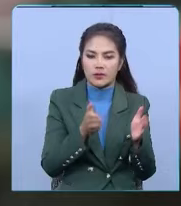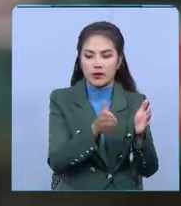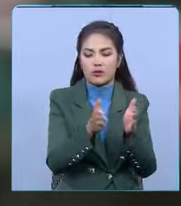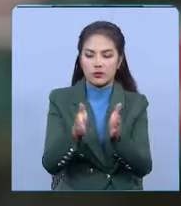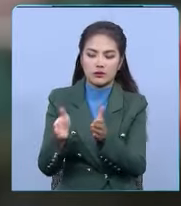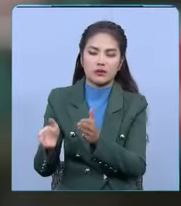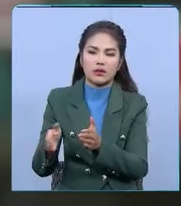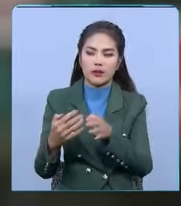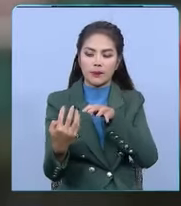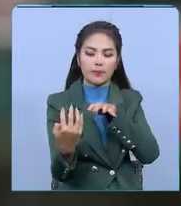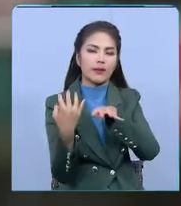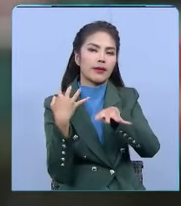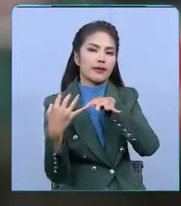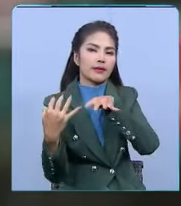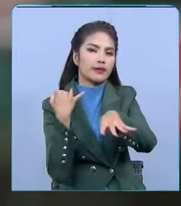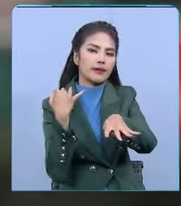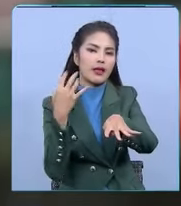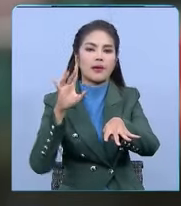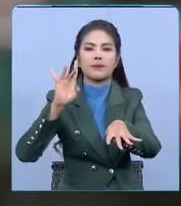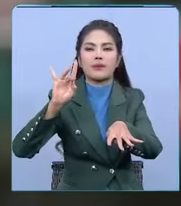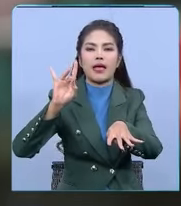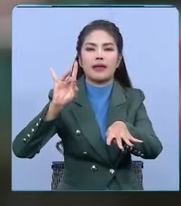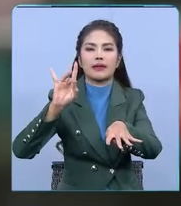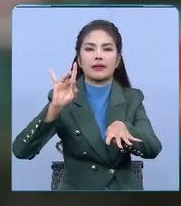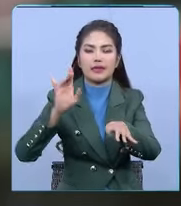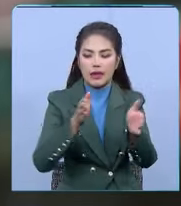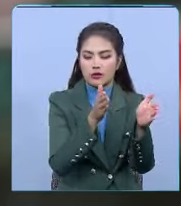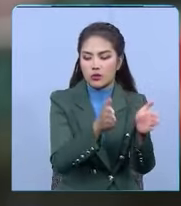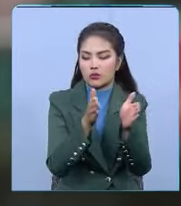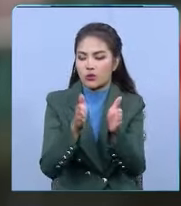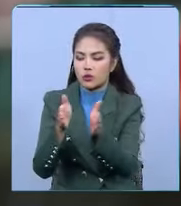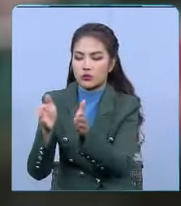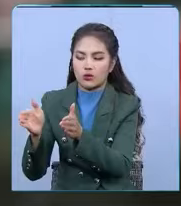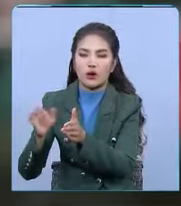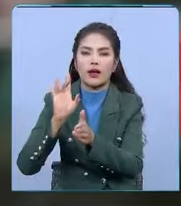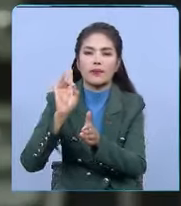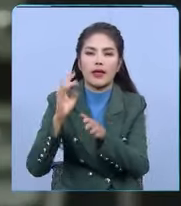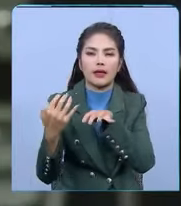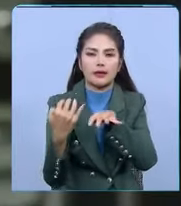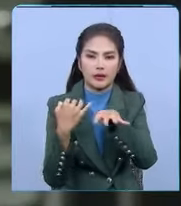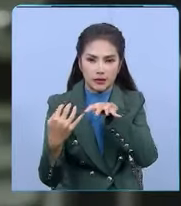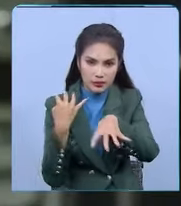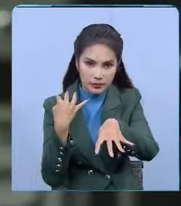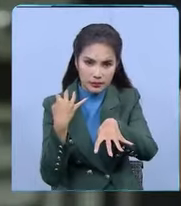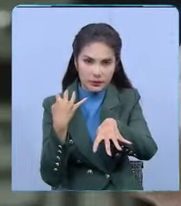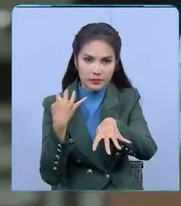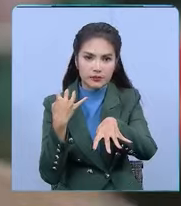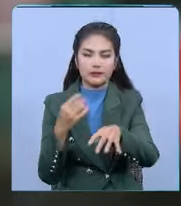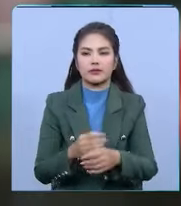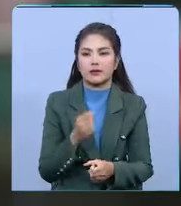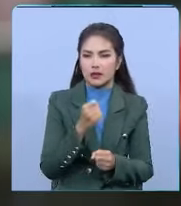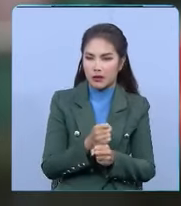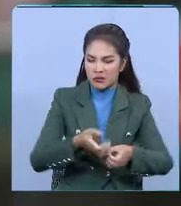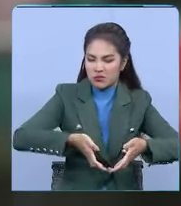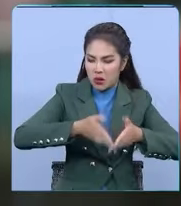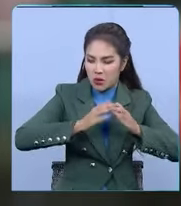รเพื่อให้แล้วก็สร้างอุตสาหกรรมขึ้น6แห่งเพื่อที่จะให้คน